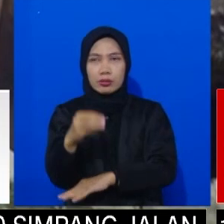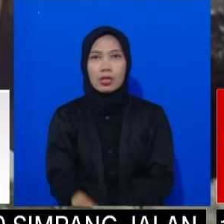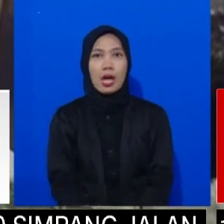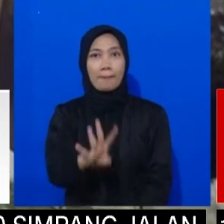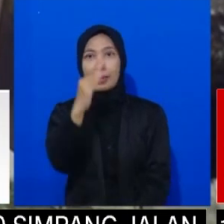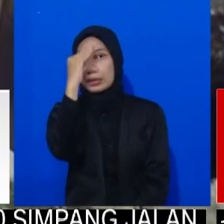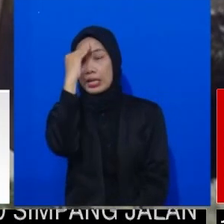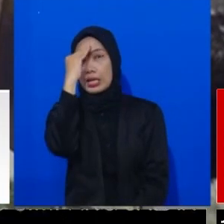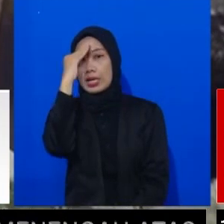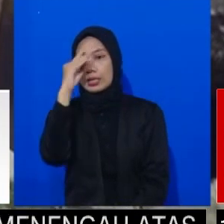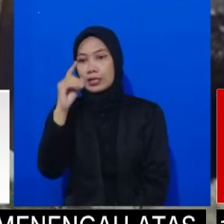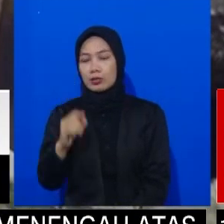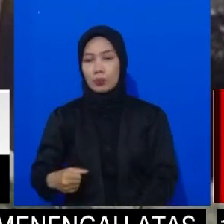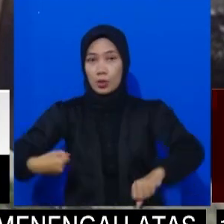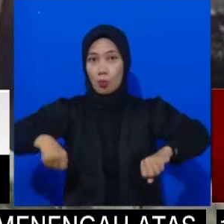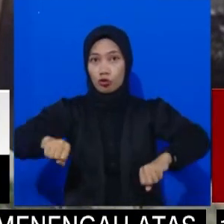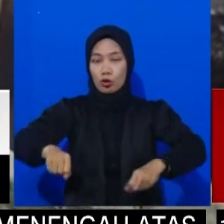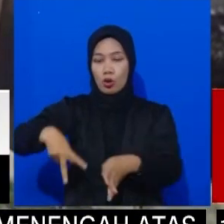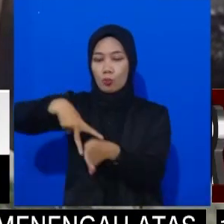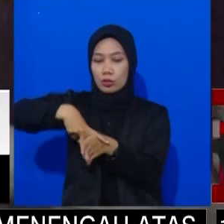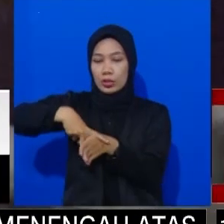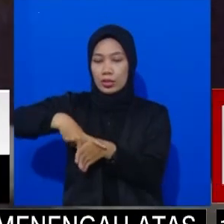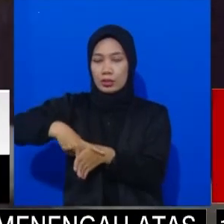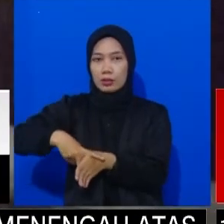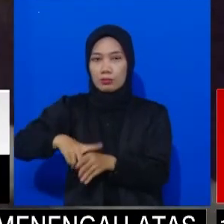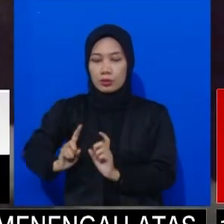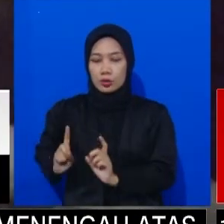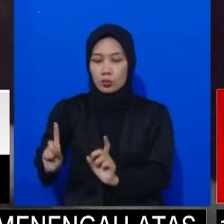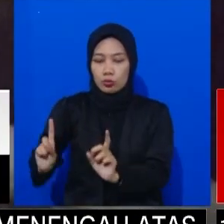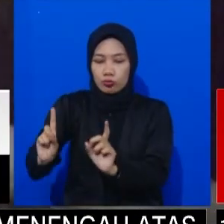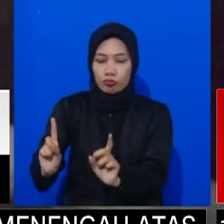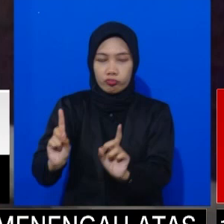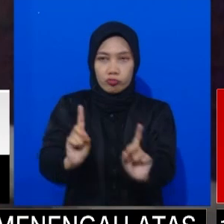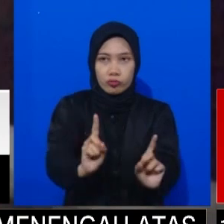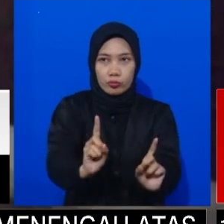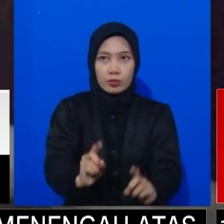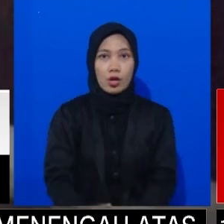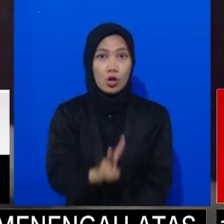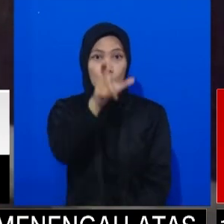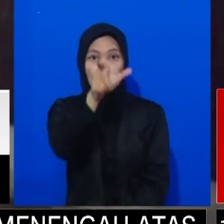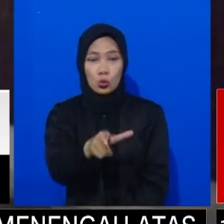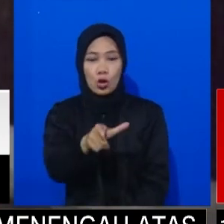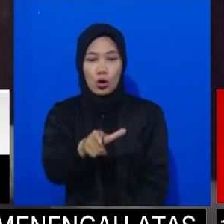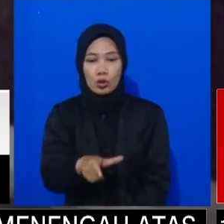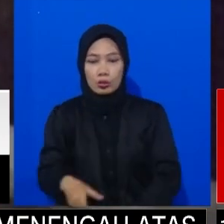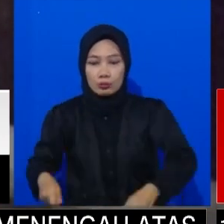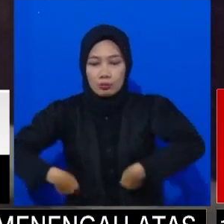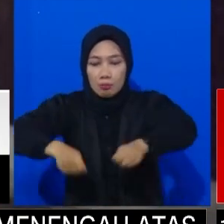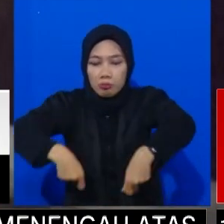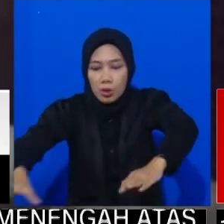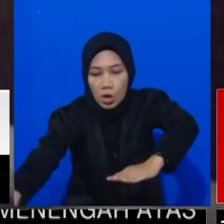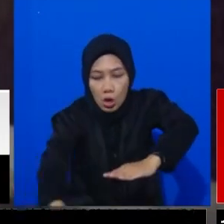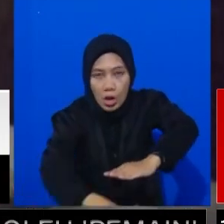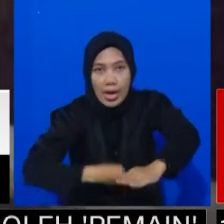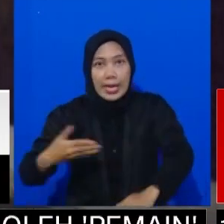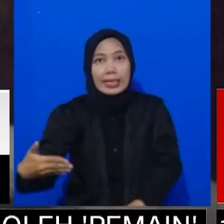mendatangi kolam dengan mengendarai sepeda motor dan berjalan kaki. Dua orang masuk ke dalam kolam untuk mengambil ikan, sedangkan dua orang lainnya